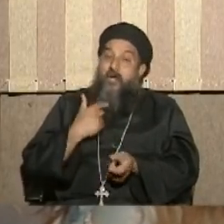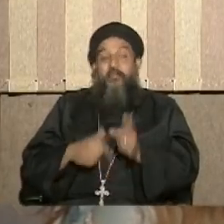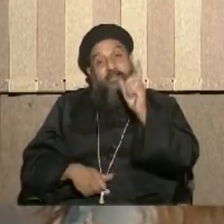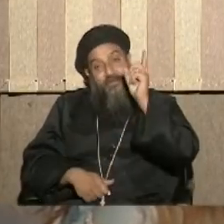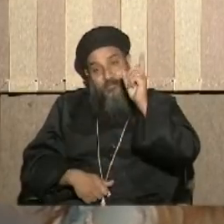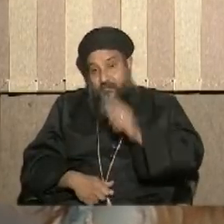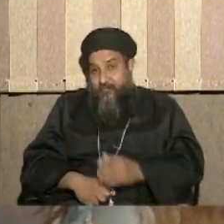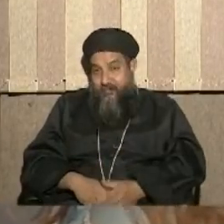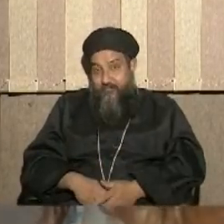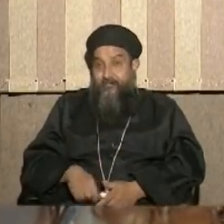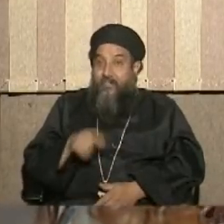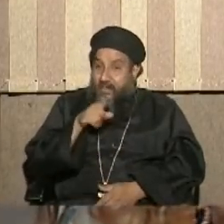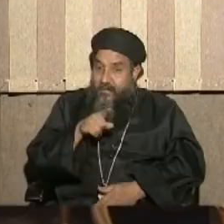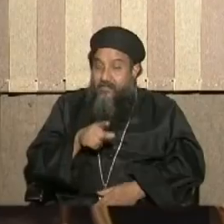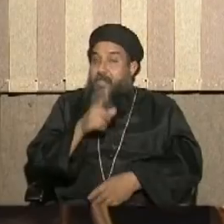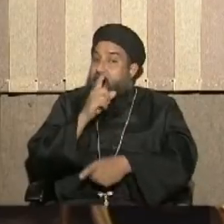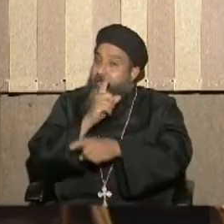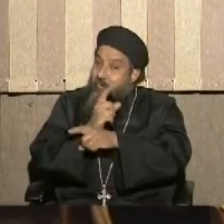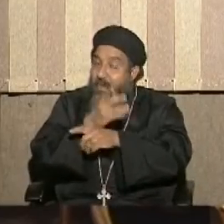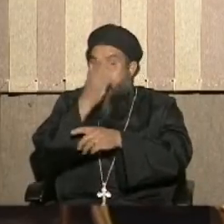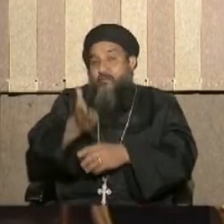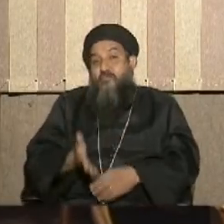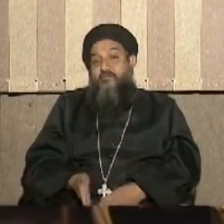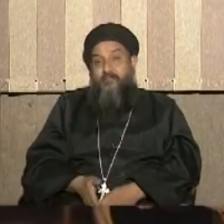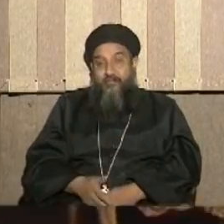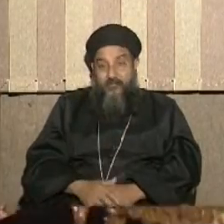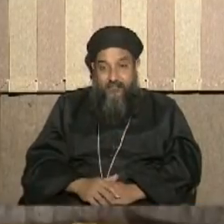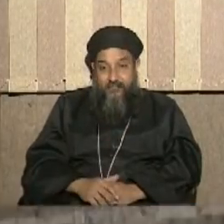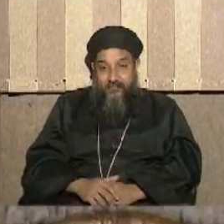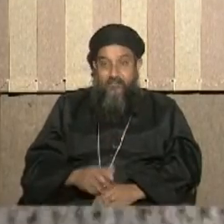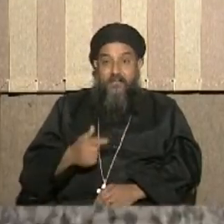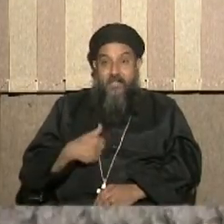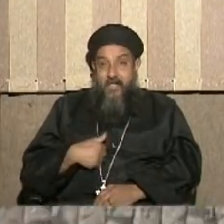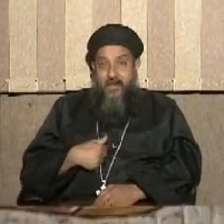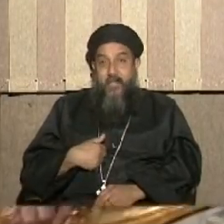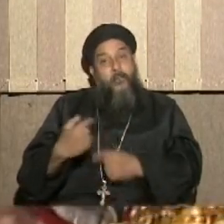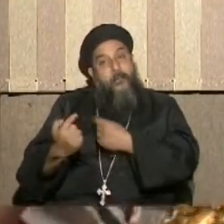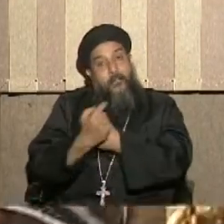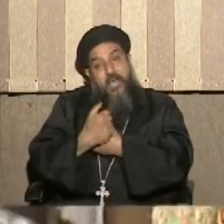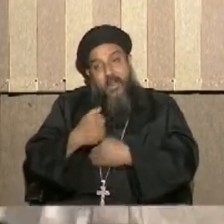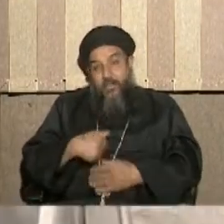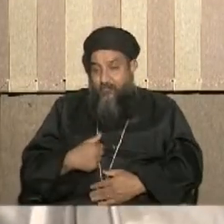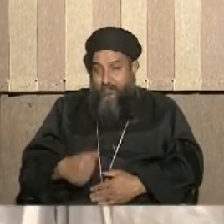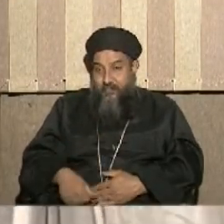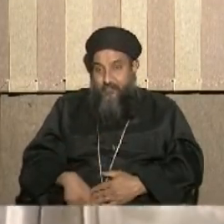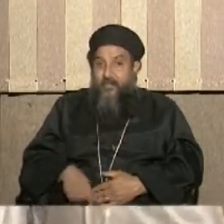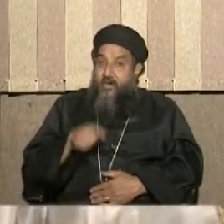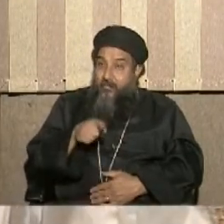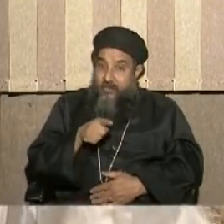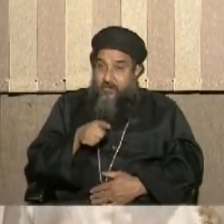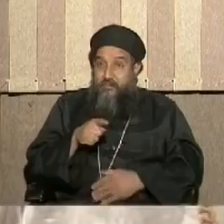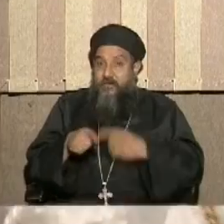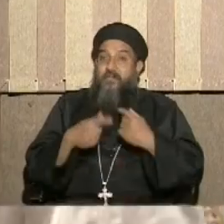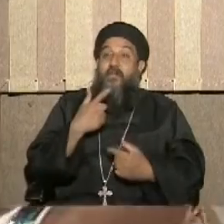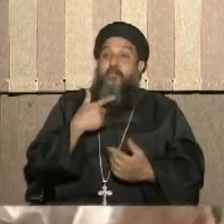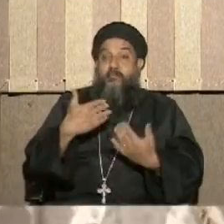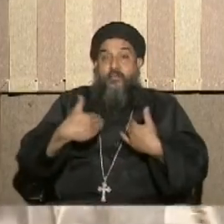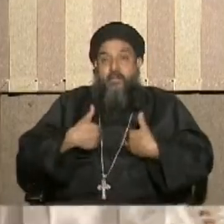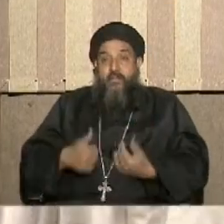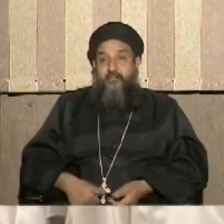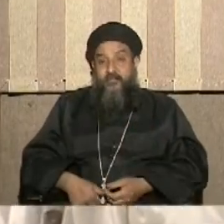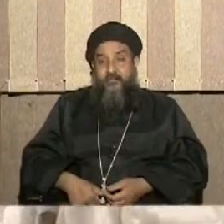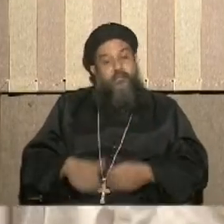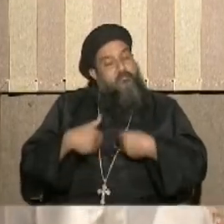ومحبة ربنا، وانت اللي معلمهم كده. ايوه انا اللي معلمهم كده، بس كمان معلمهم